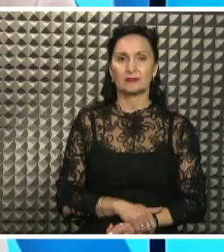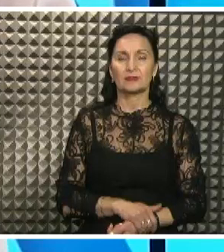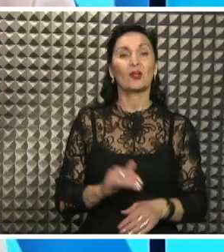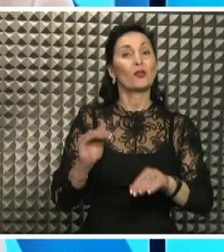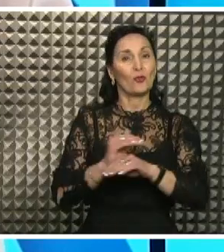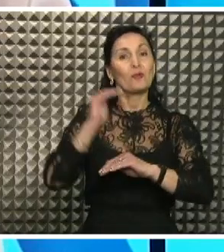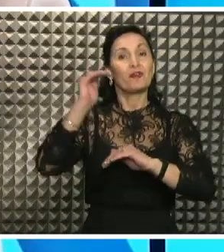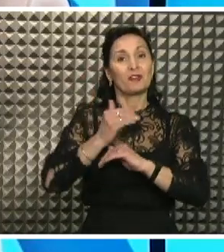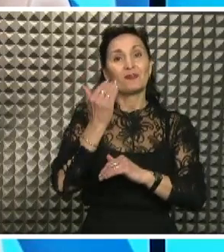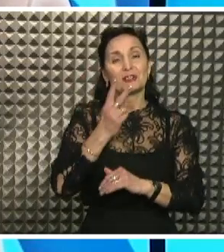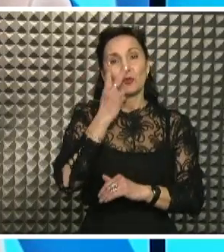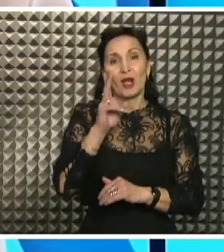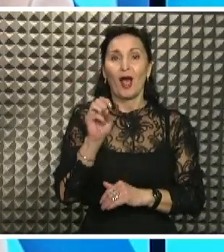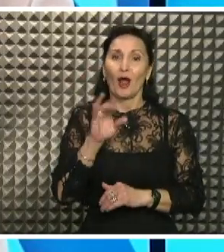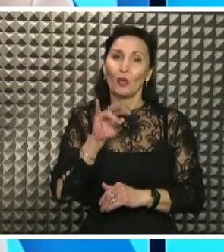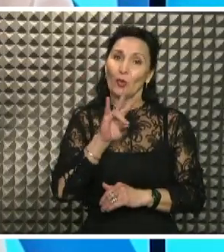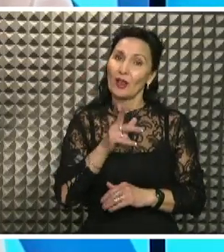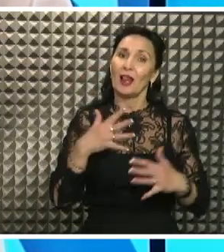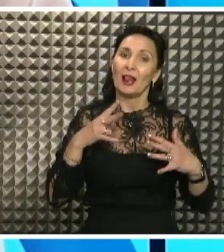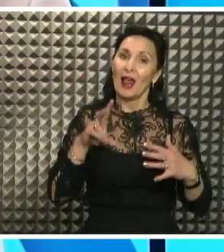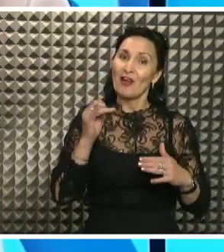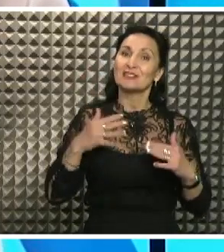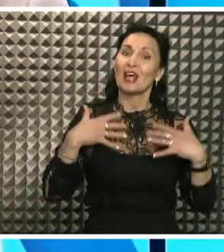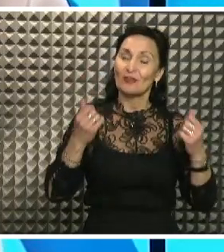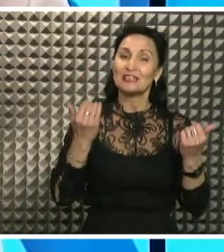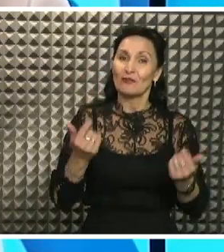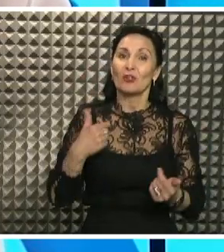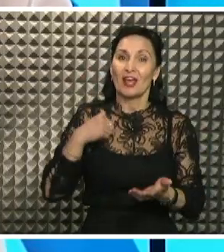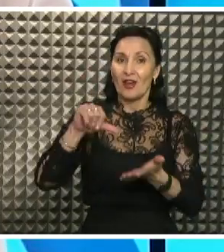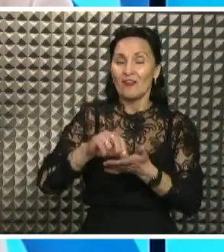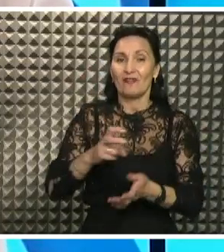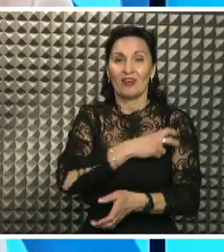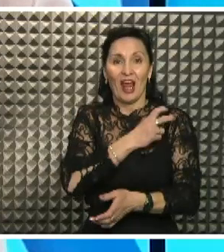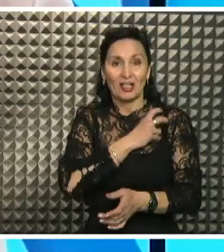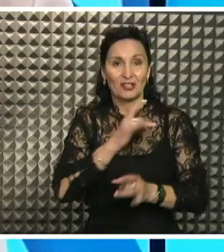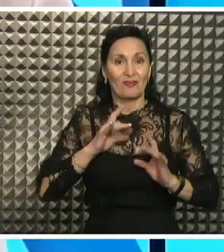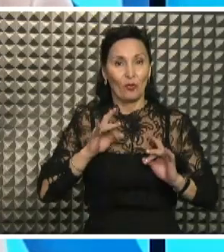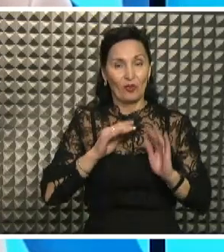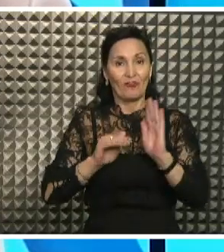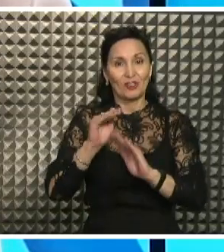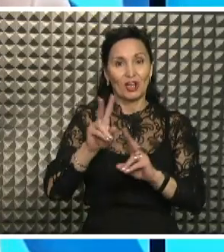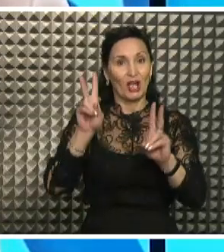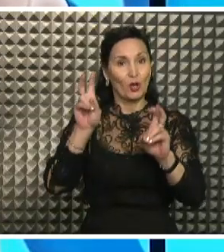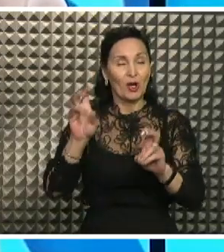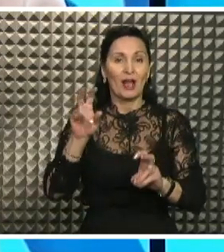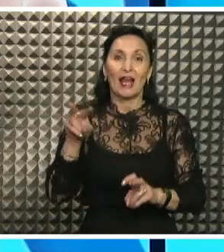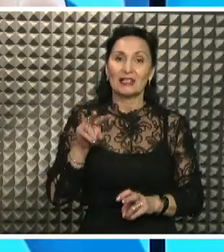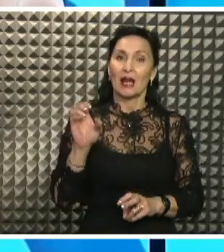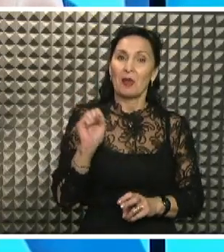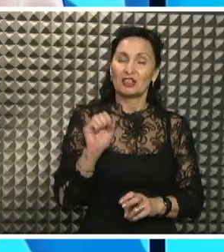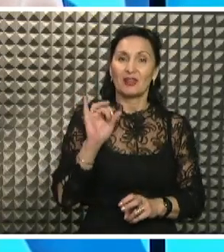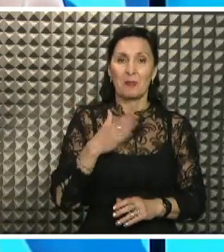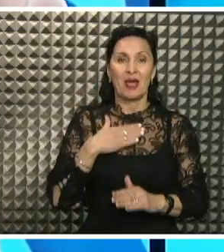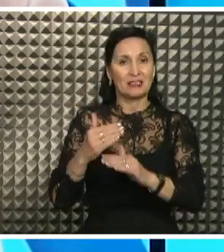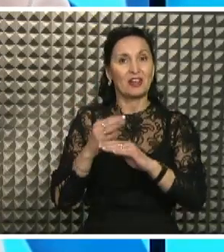Добрый вечер! Вы смотрите «Катунь Лайф Здоровье». И сегодня с вами в студии я, врач-невролог высшей категории Лариса Альмяшева и моя соведущая